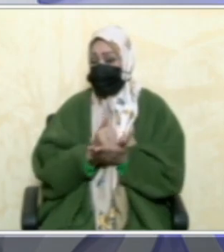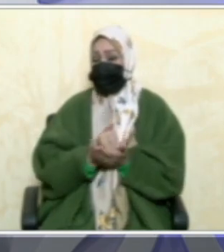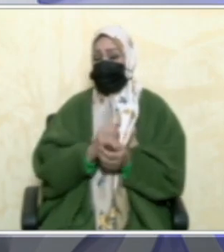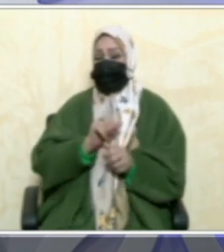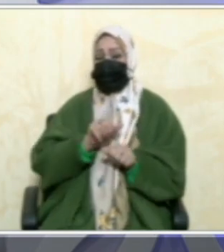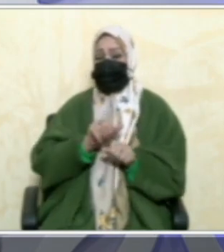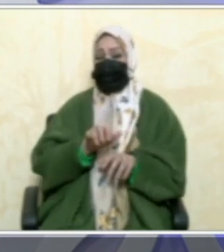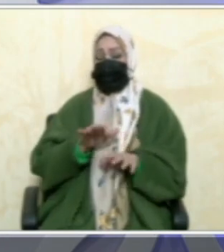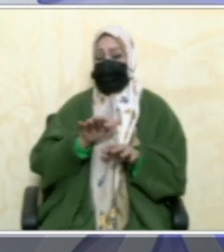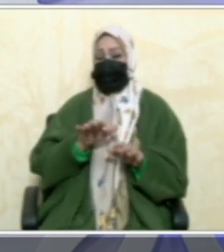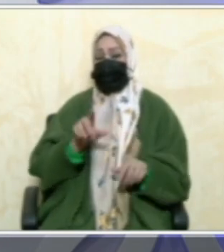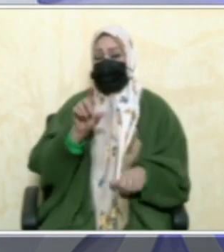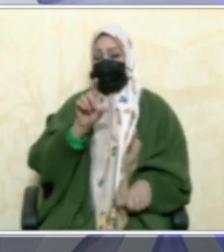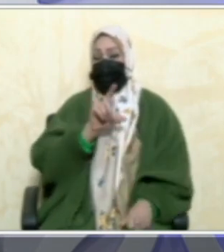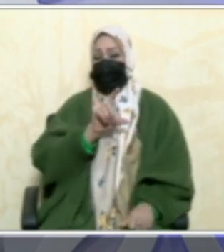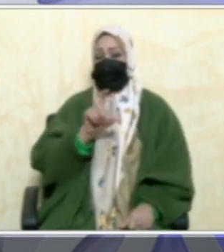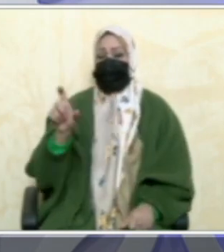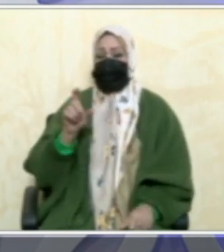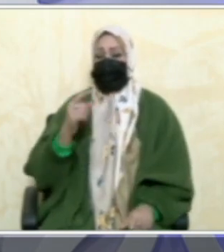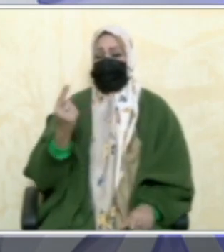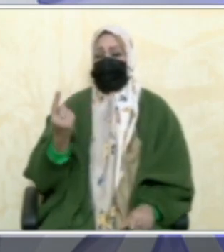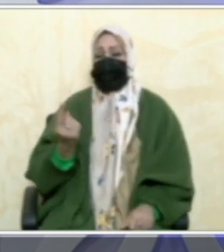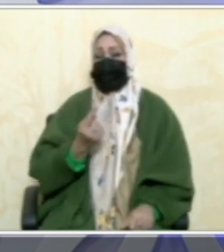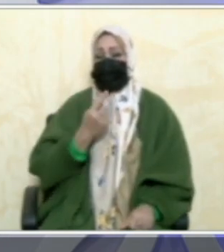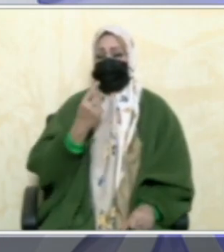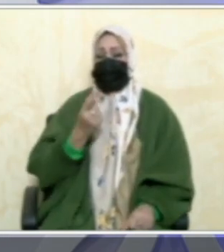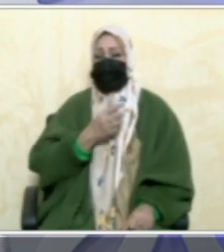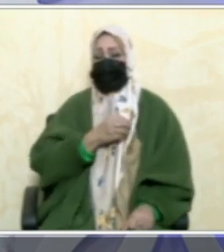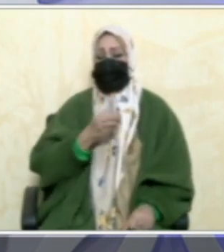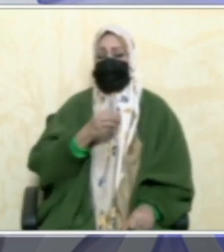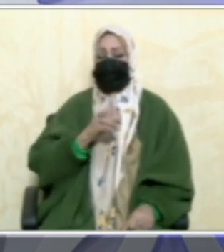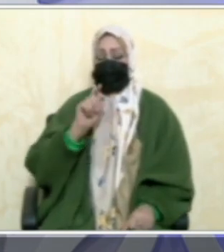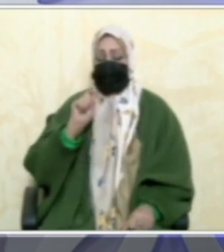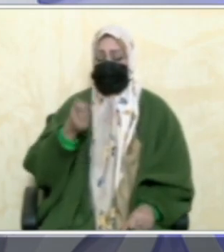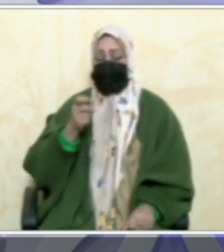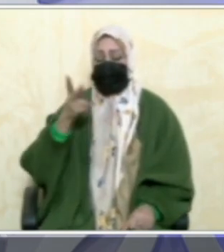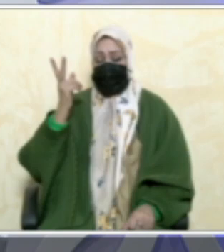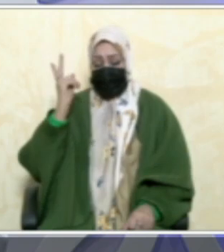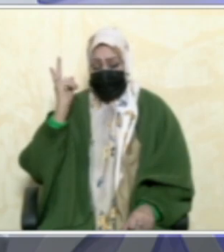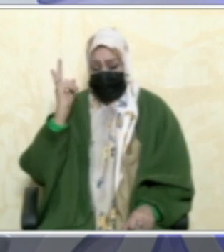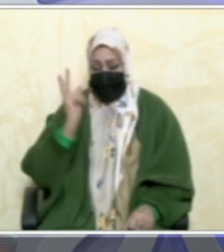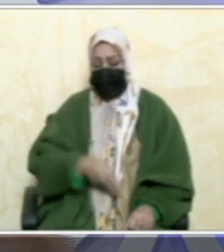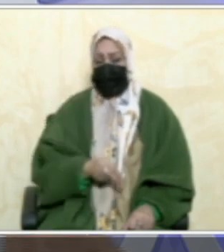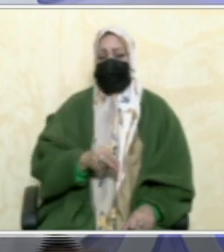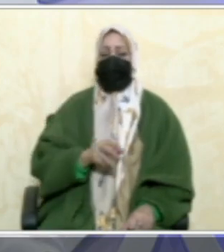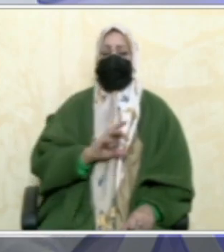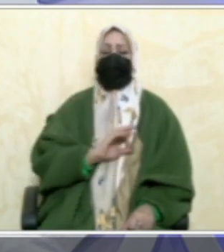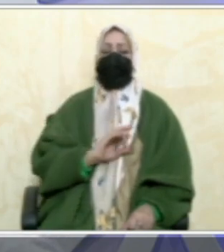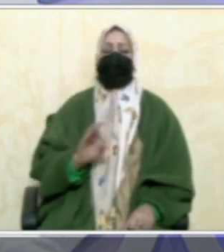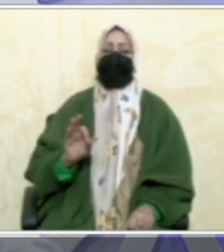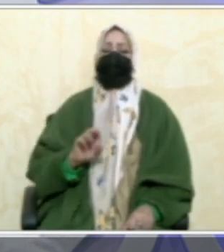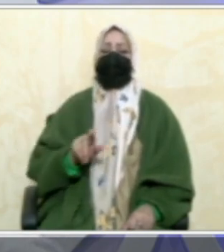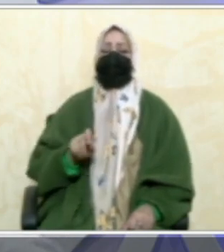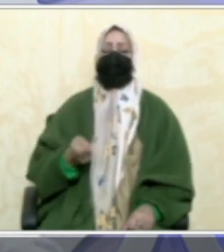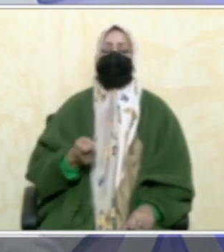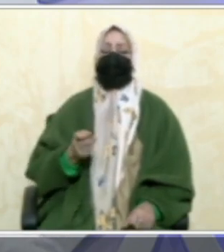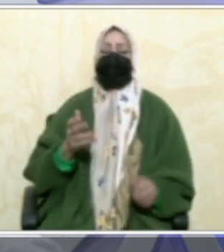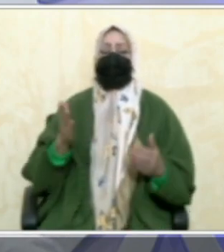واحدا من ذلك لابد أن يعاقب بالطريقة الرادعة ولو بالقفل بالكامل، والمدارس الخاصة